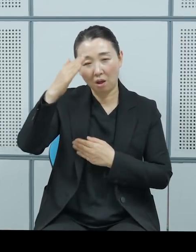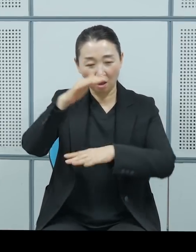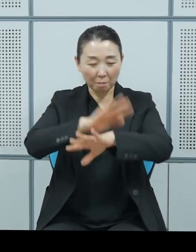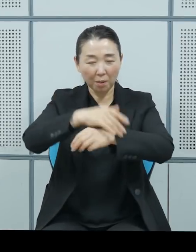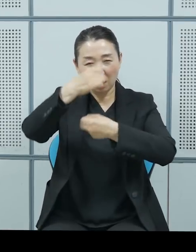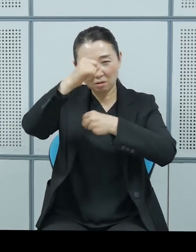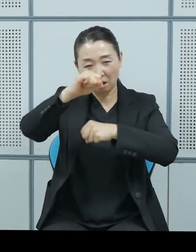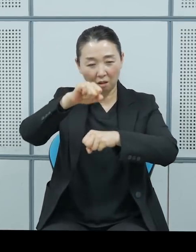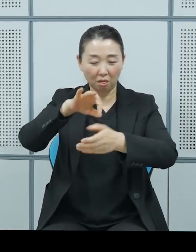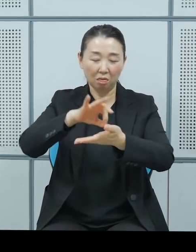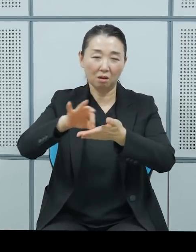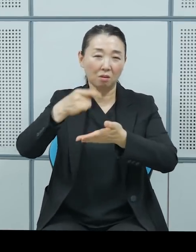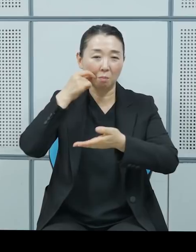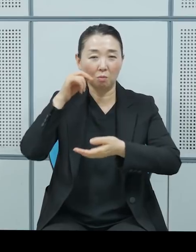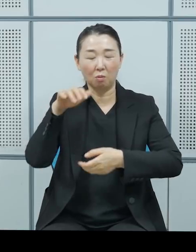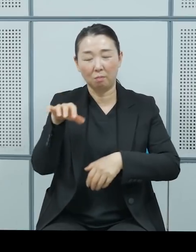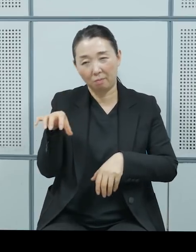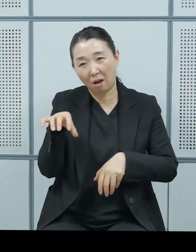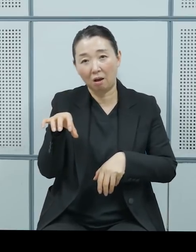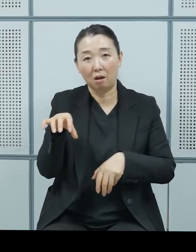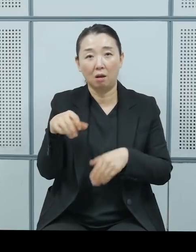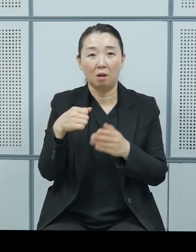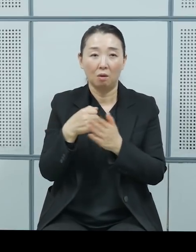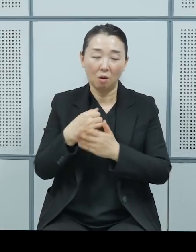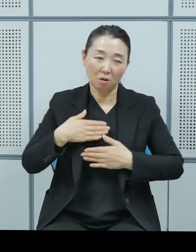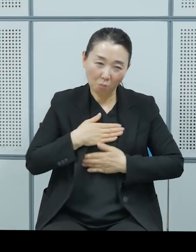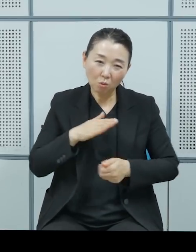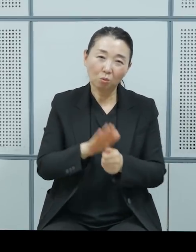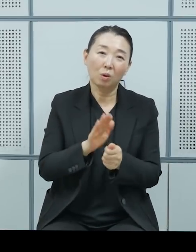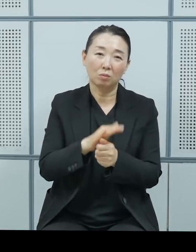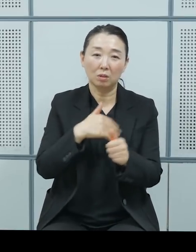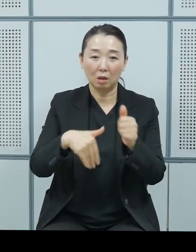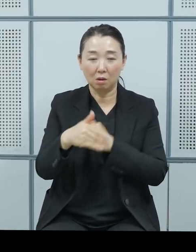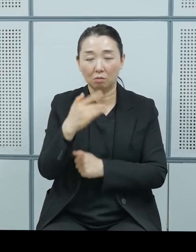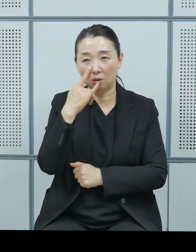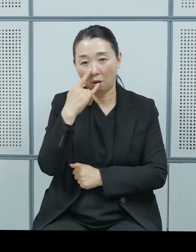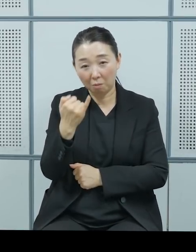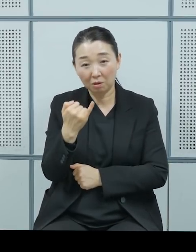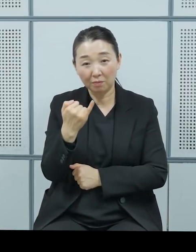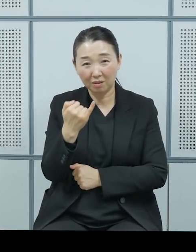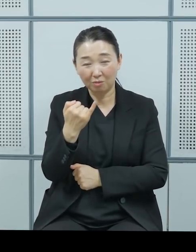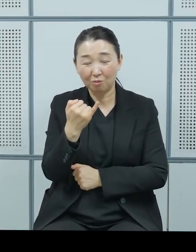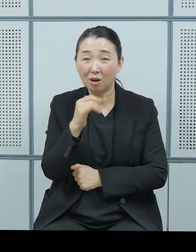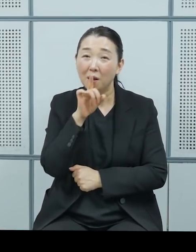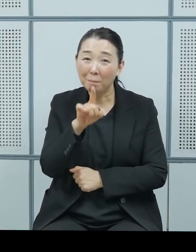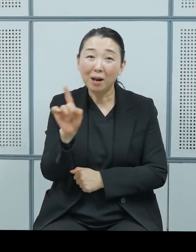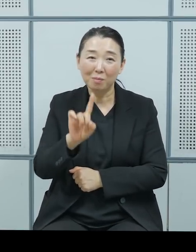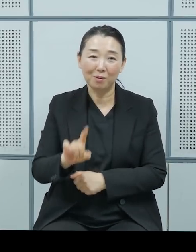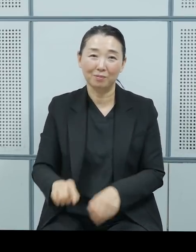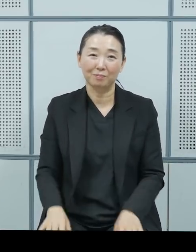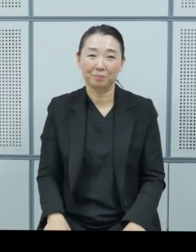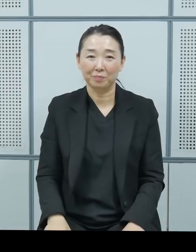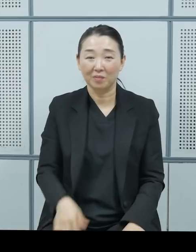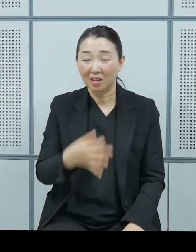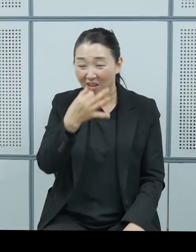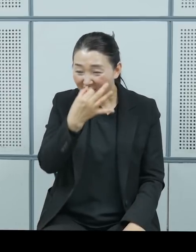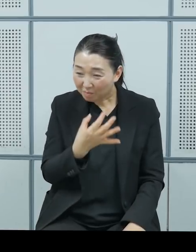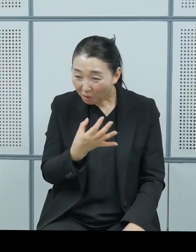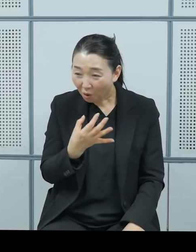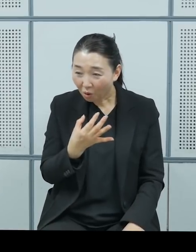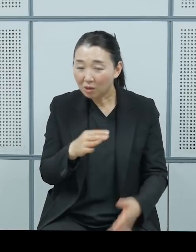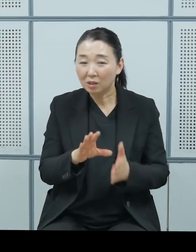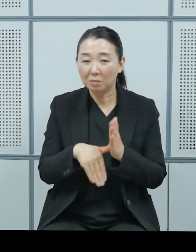못 하시고 저희가 이제 목욕을 다 시켜드리고 해야 되는 상황인데 저희 어머니랑 이제 저희가 입버릇처럼 그런 얘기를 많이 하잖아요. 힘든 일 할